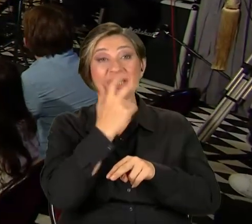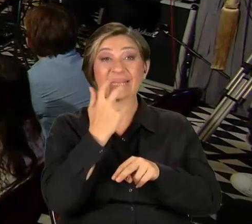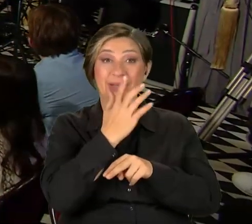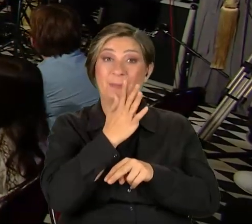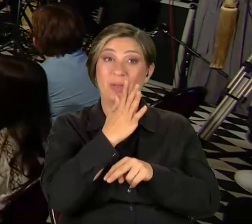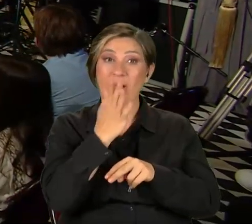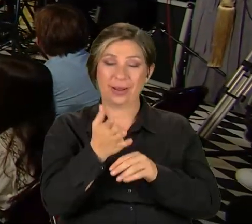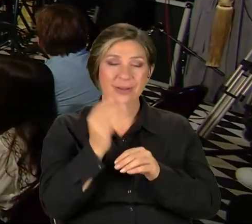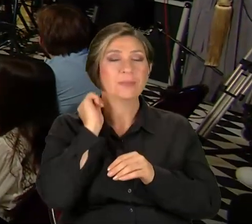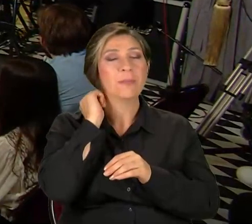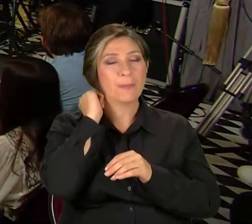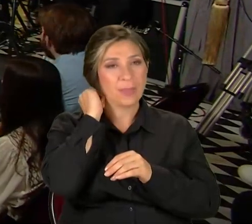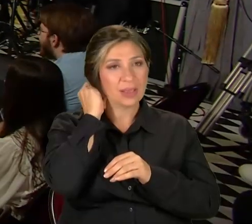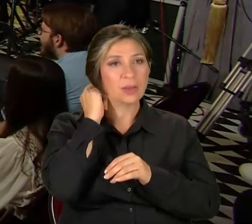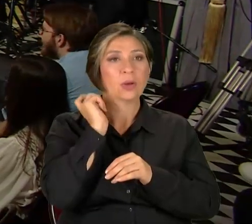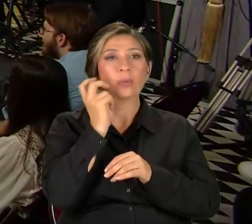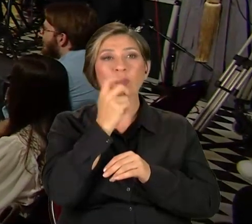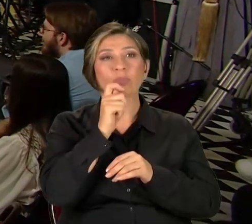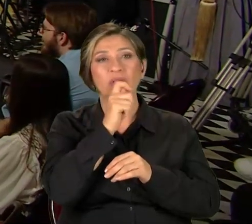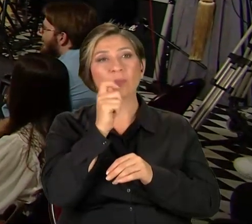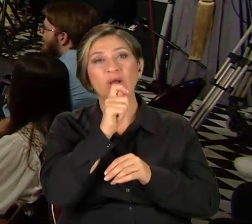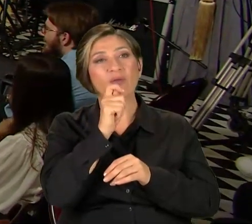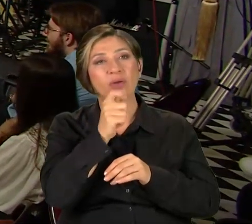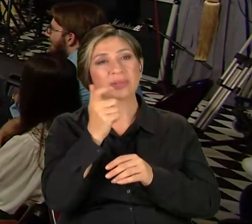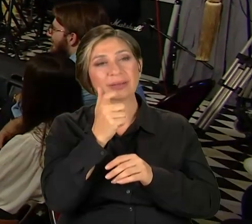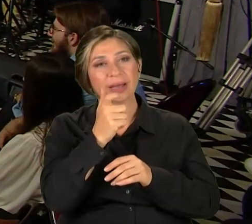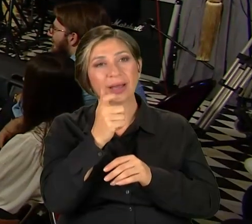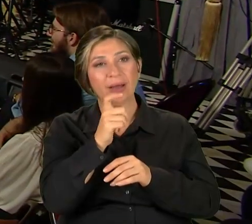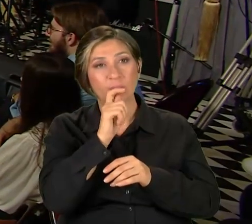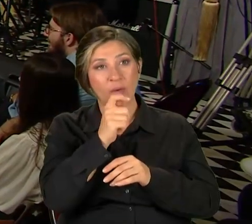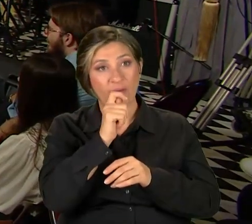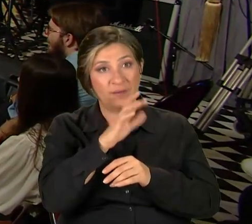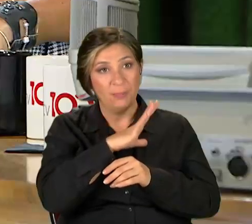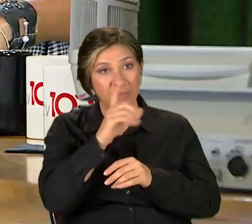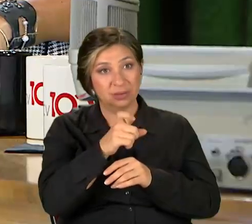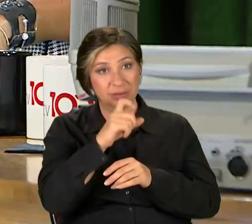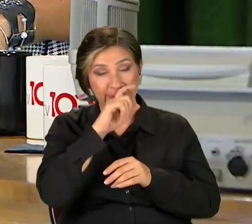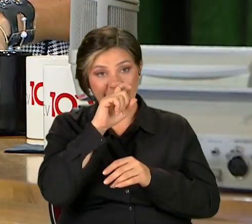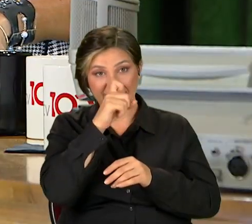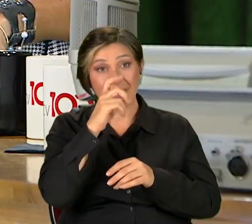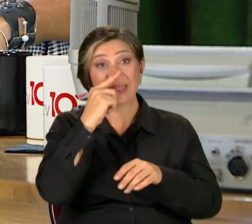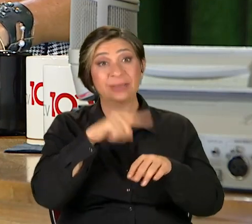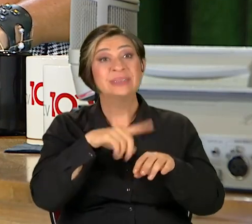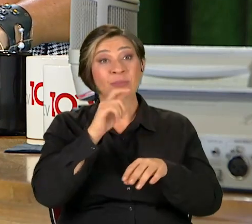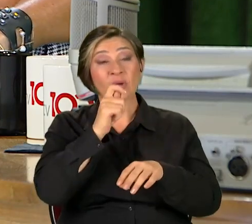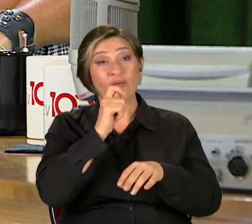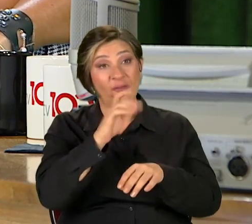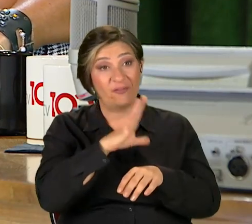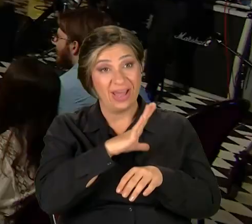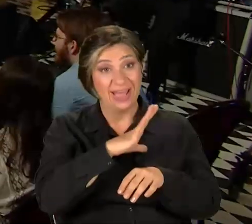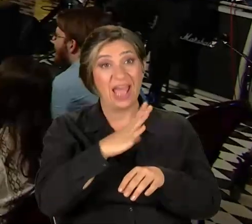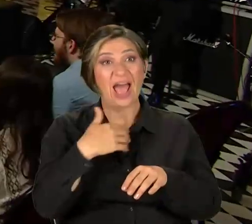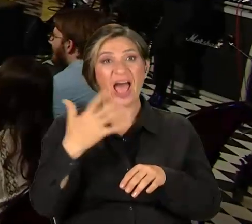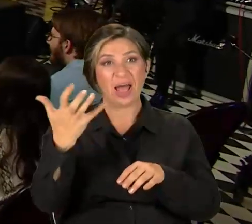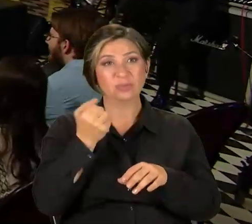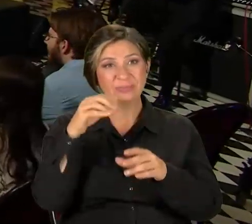biliyorlar. Peki, mikrofonu nereye koymuştur şimdi? Bakayım. Var mı mikrofon? İnanmazsın, mikrofon da var.